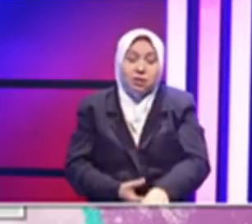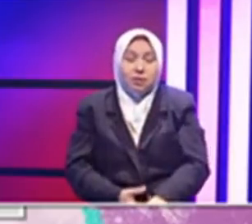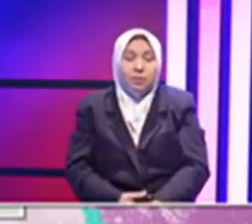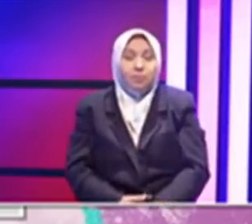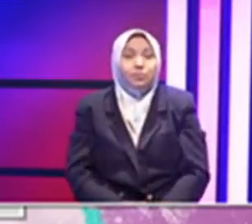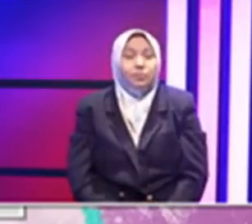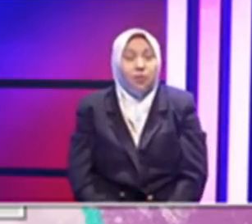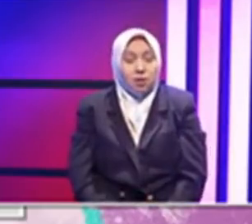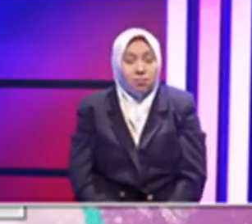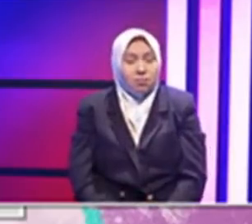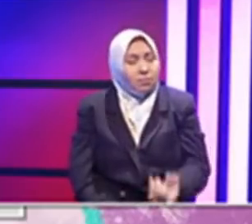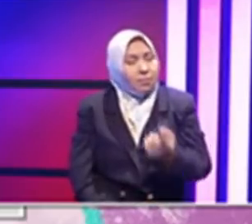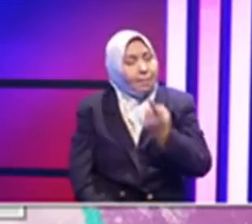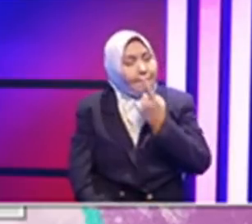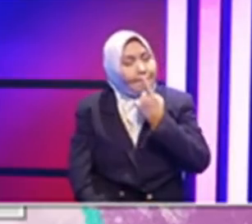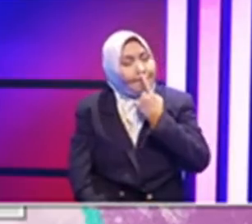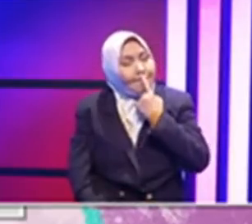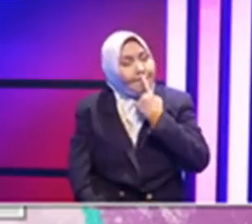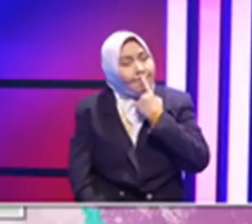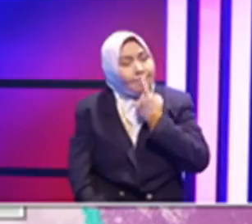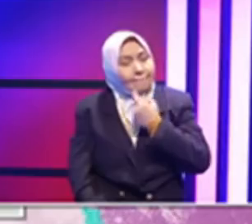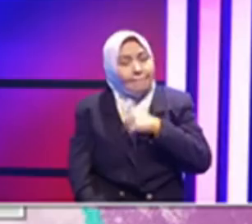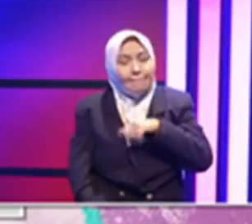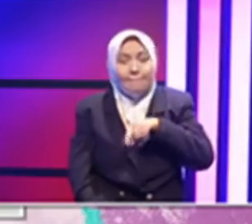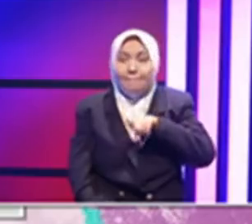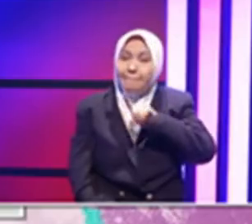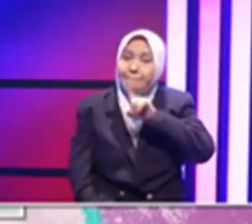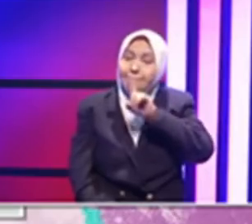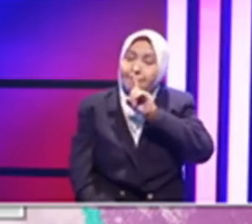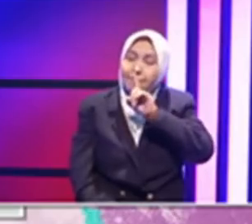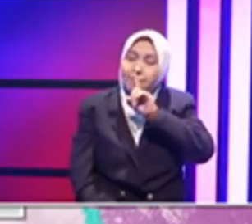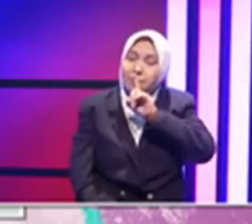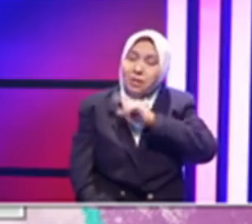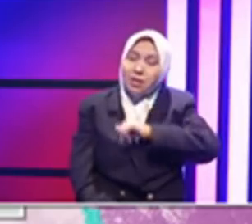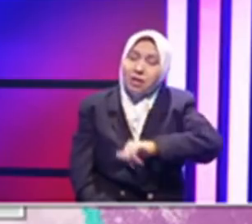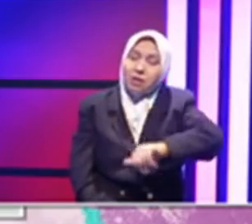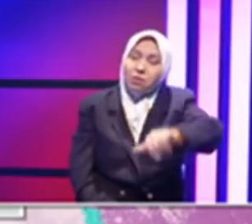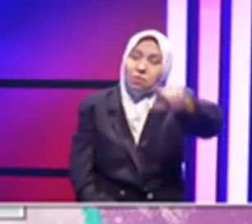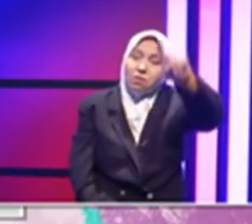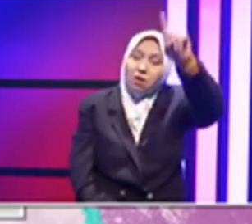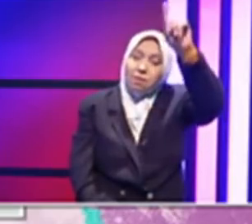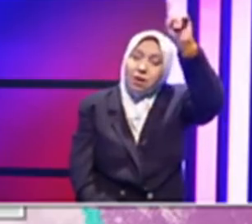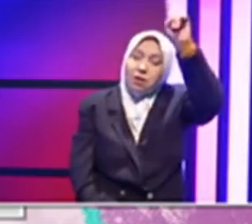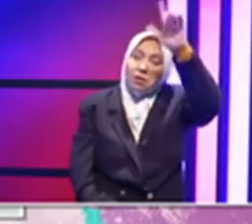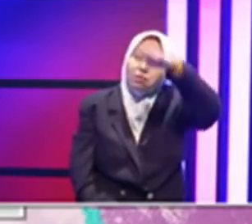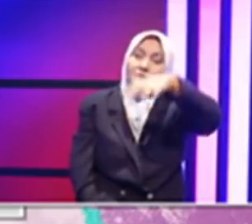الرجيم بسم الله الرحمن